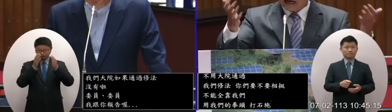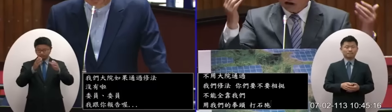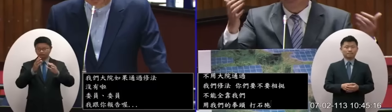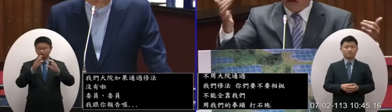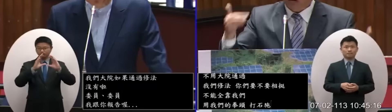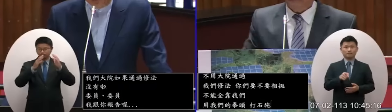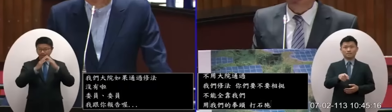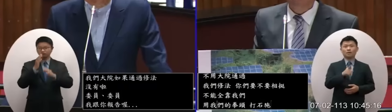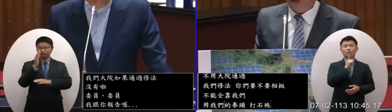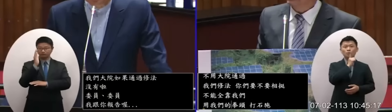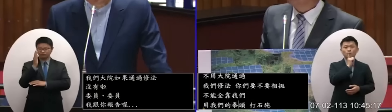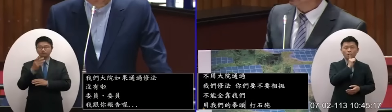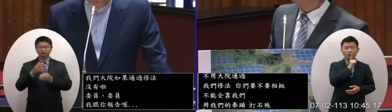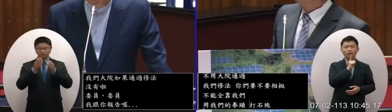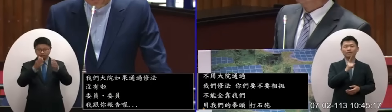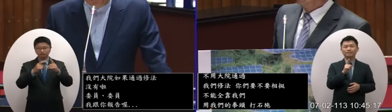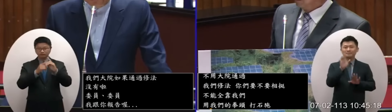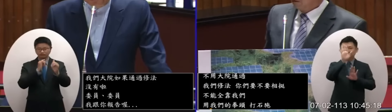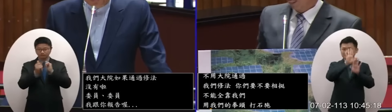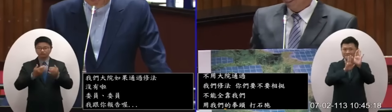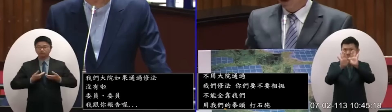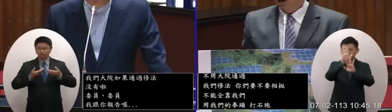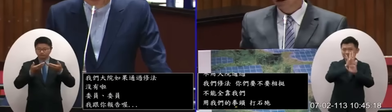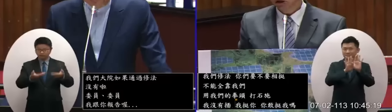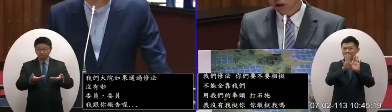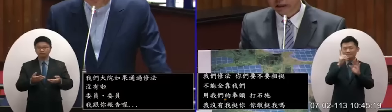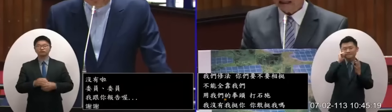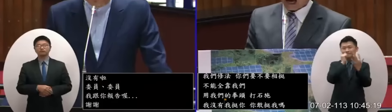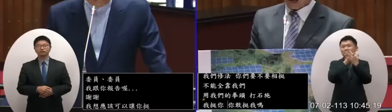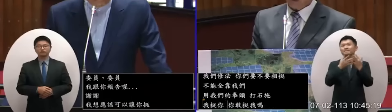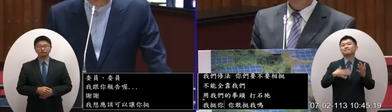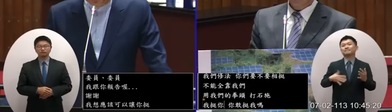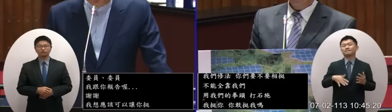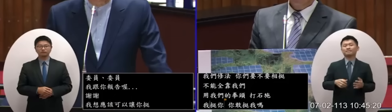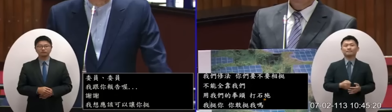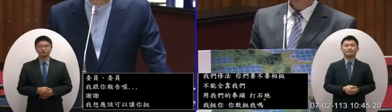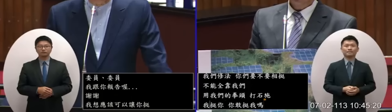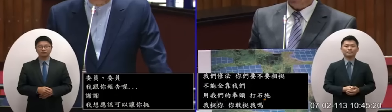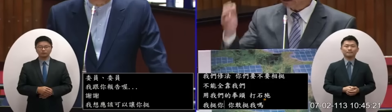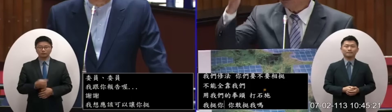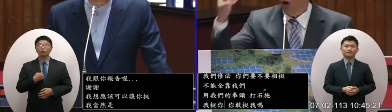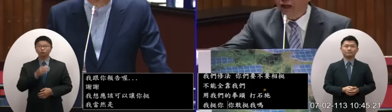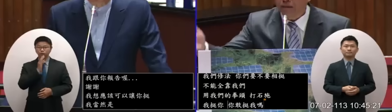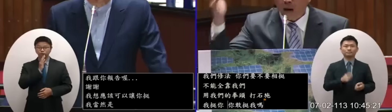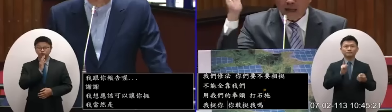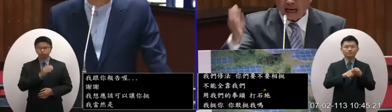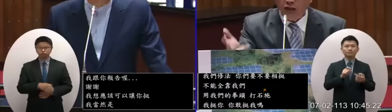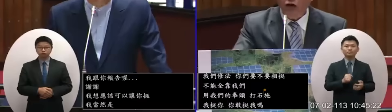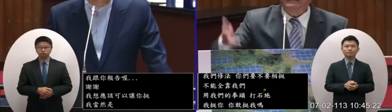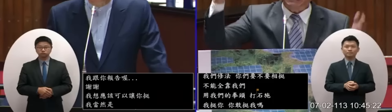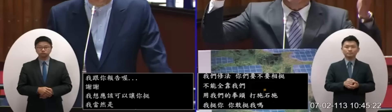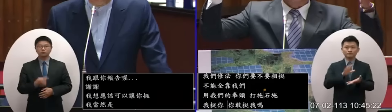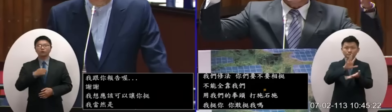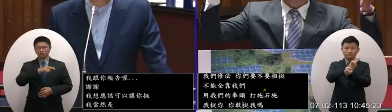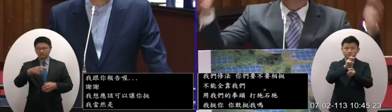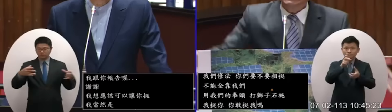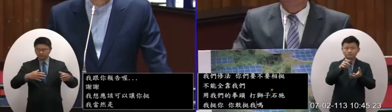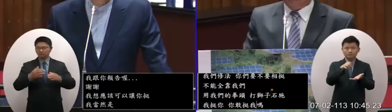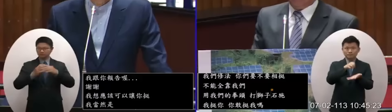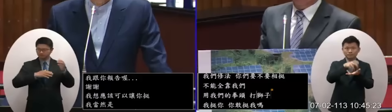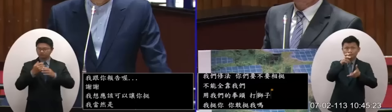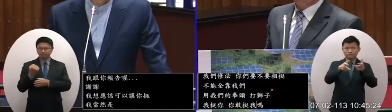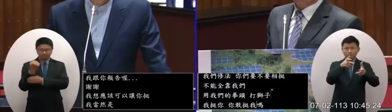姓来做大事，对不对？ 国家为国家为百姓来做大事，我当然是 所以这佛灵宝你晓得台湾人爱死